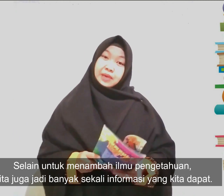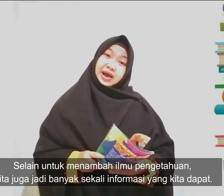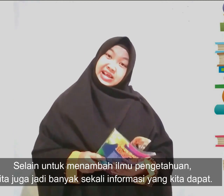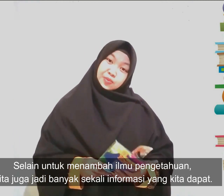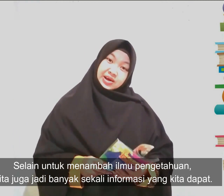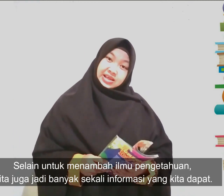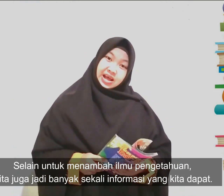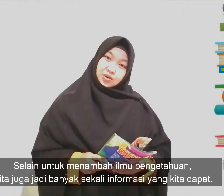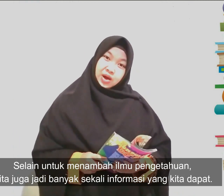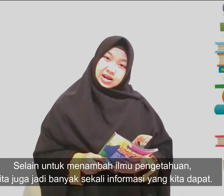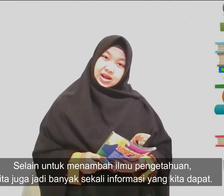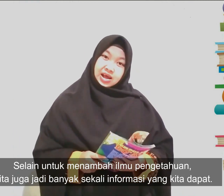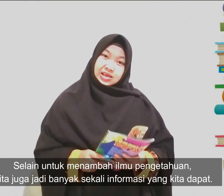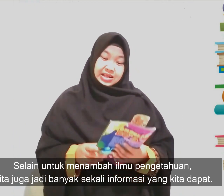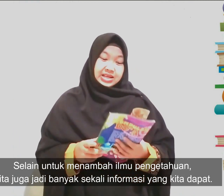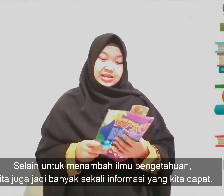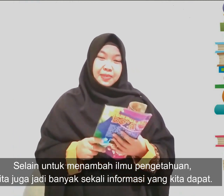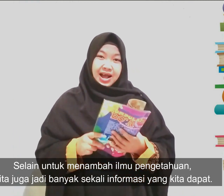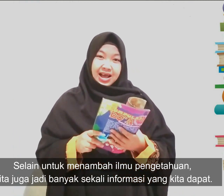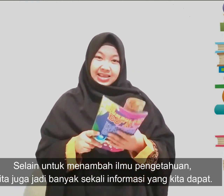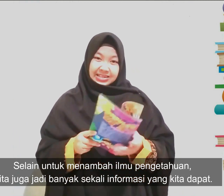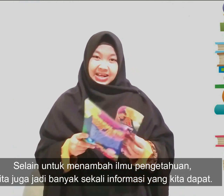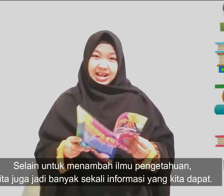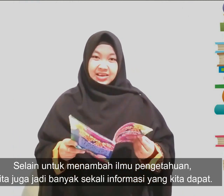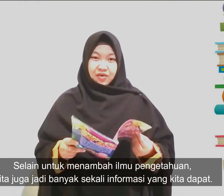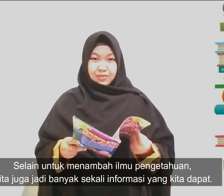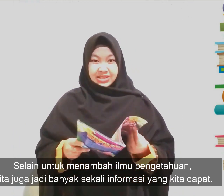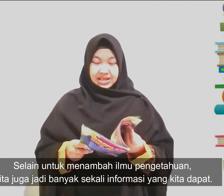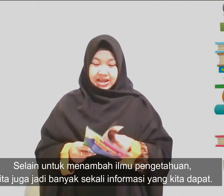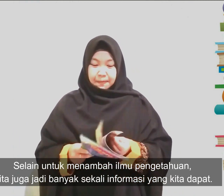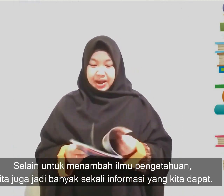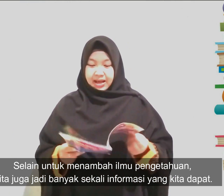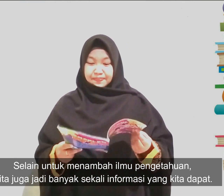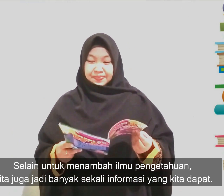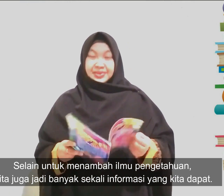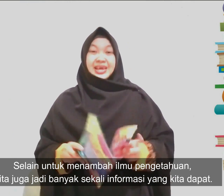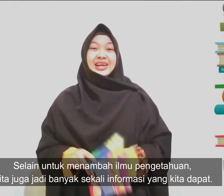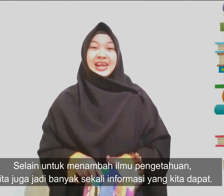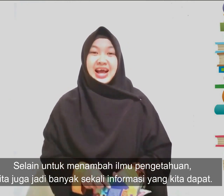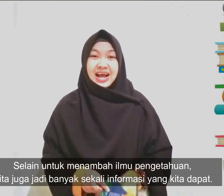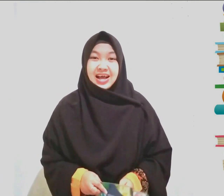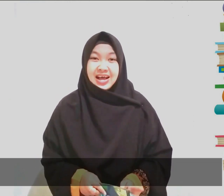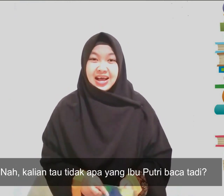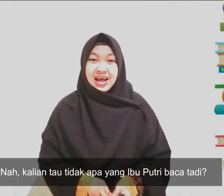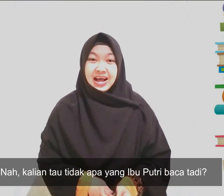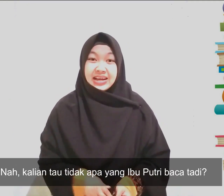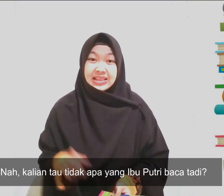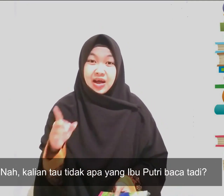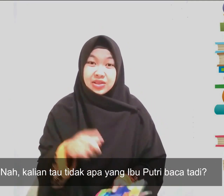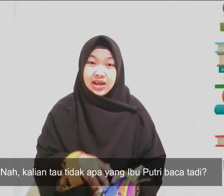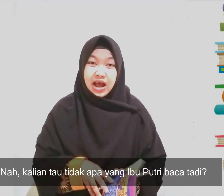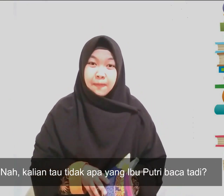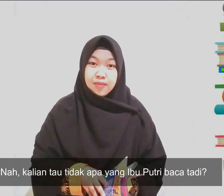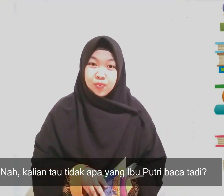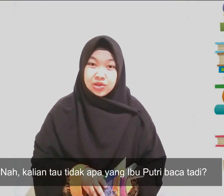Selain untuk menambah ilmu pengetahuan, kita jadi banyak sekali informasi yang kita dapat. Nah,